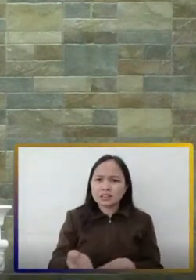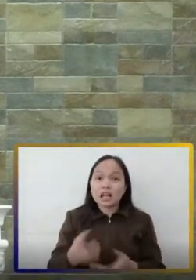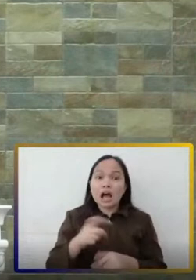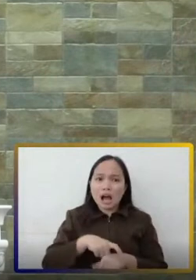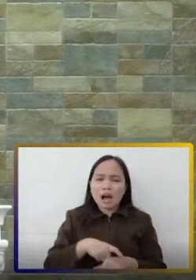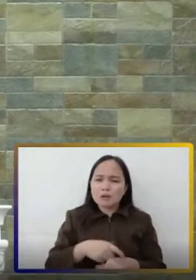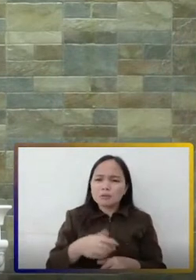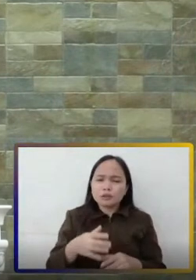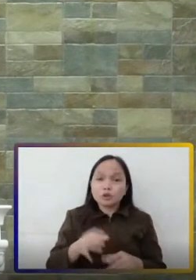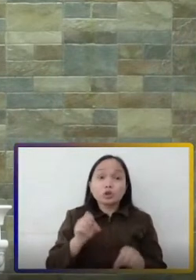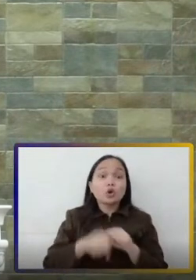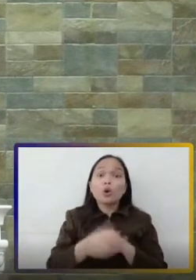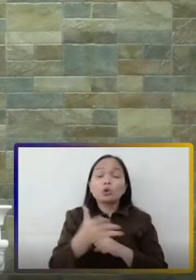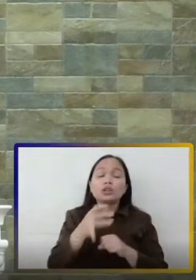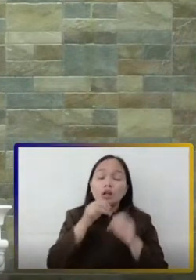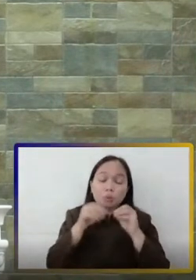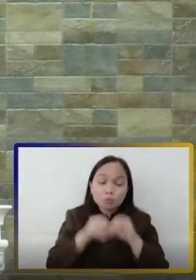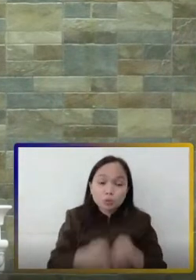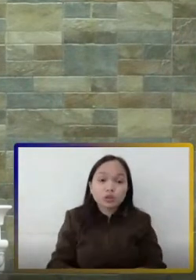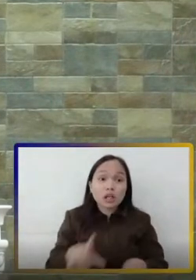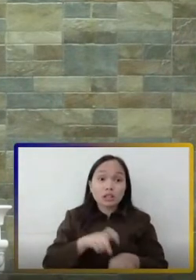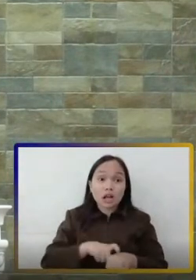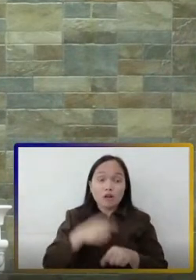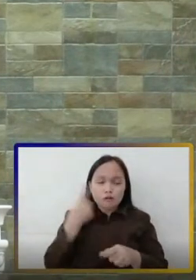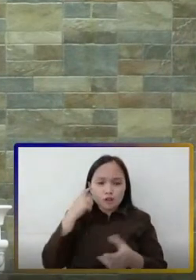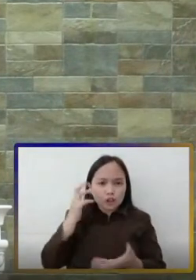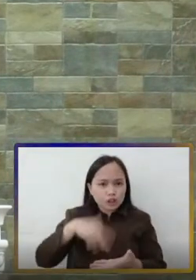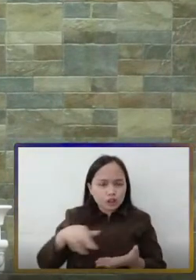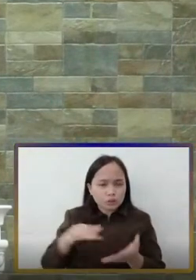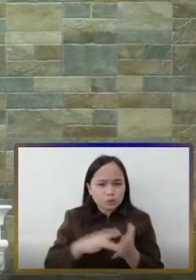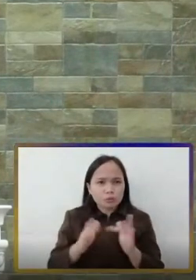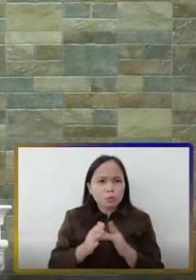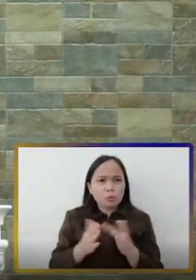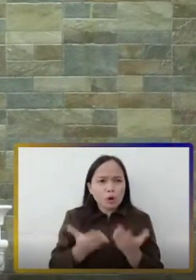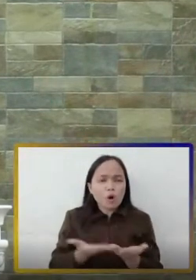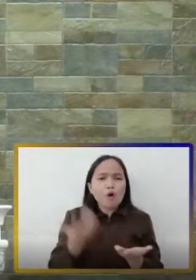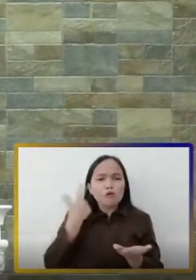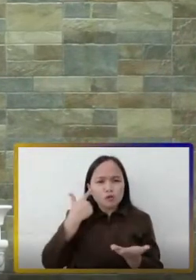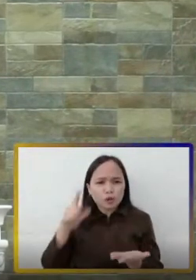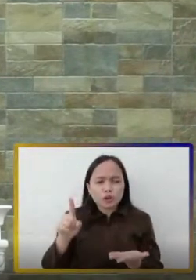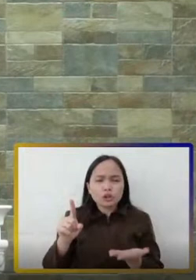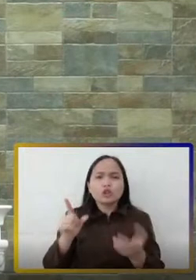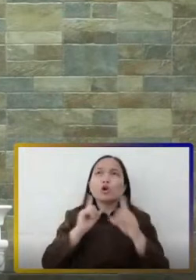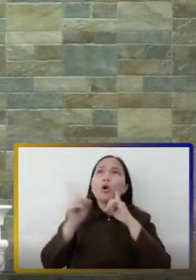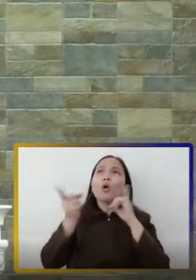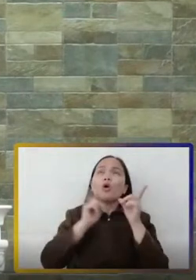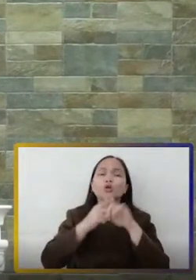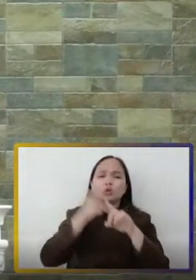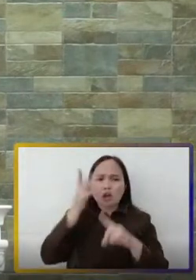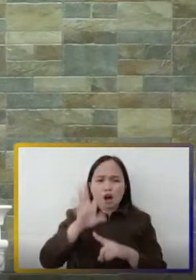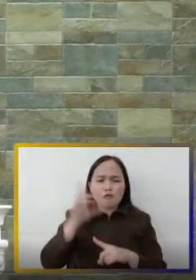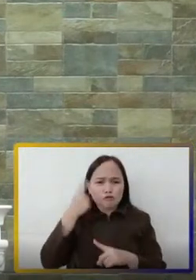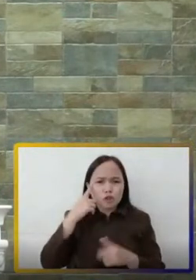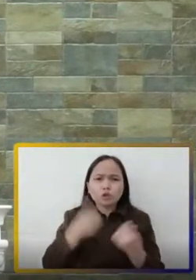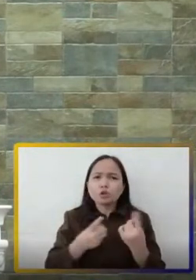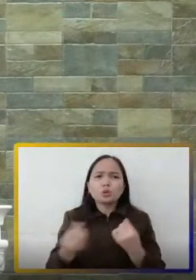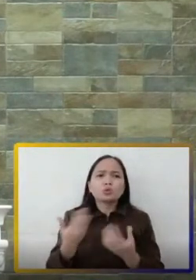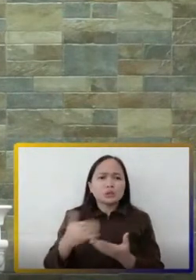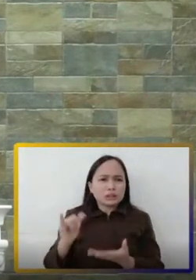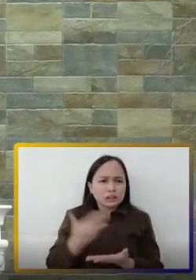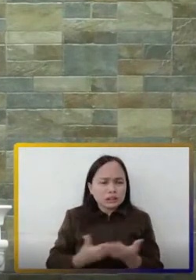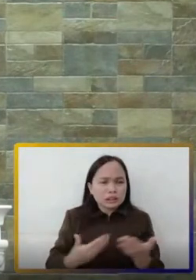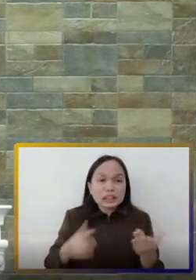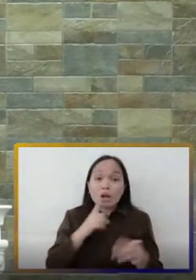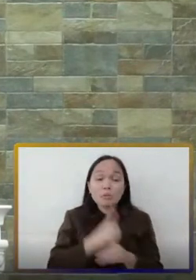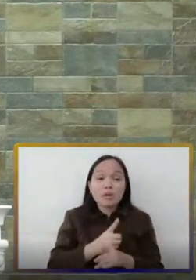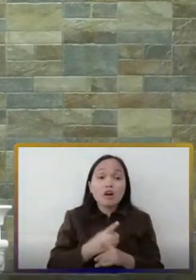maubusan ng panahon para sa Diyos, para sa pagbabasa ng Biblia, para sa pagpag-usap sa Diyos, para sa paggawa ng tama, para